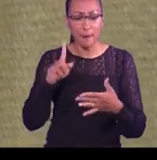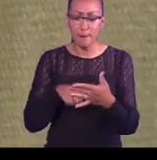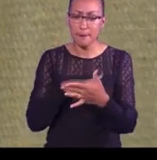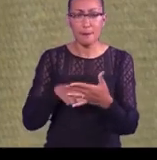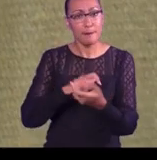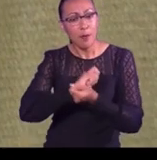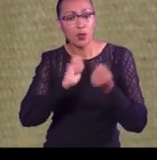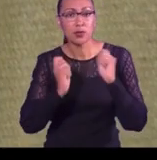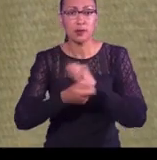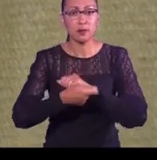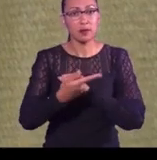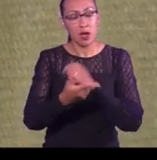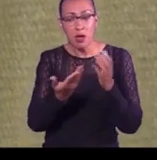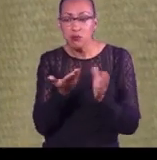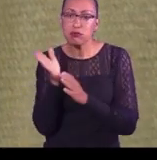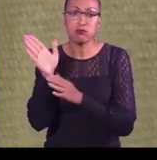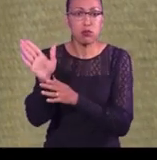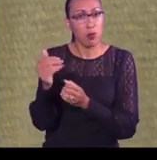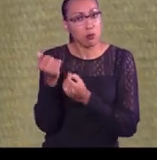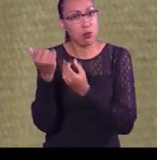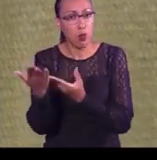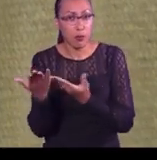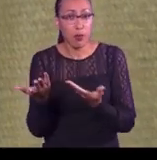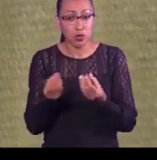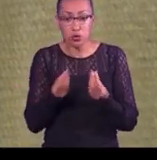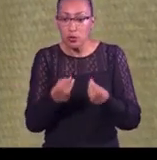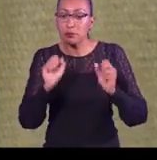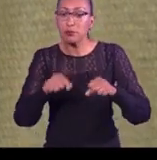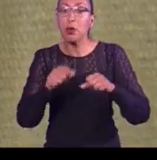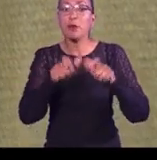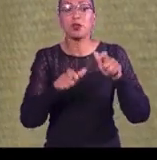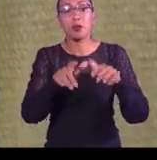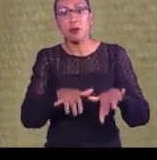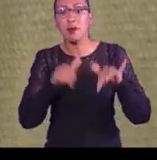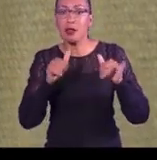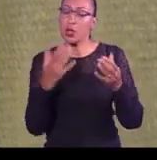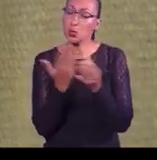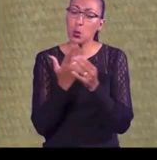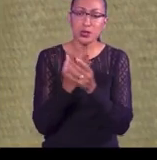parlementaires la possibilité de pouvoir défendre nos dossiers.